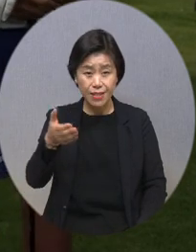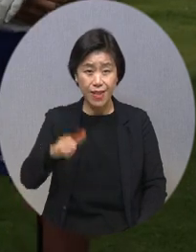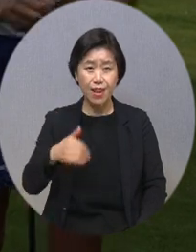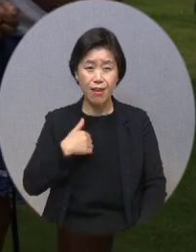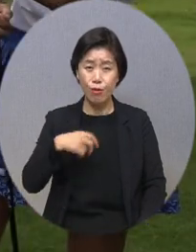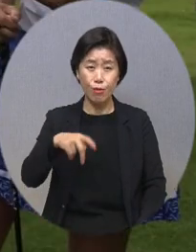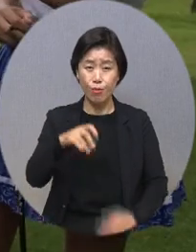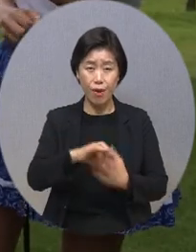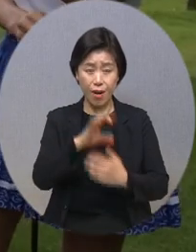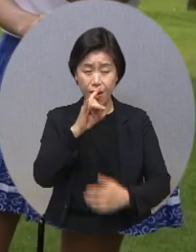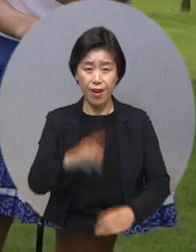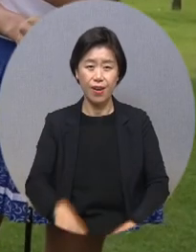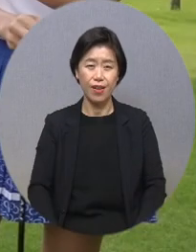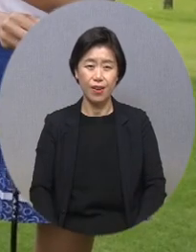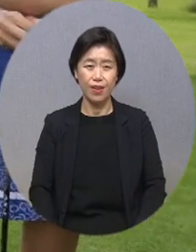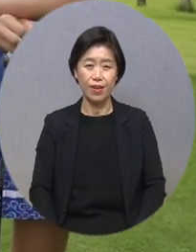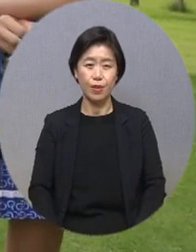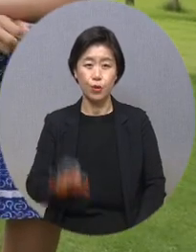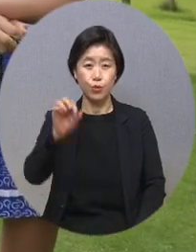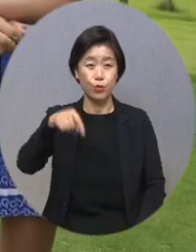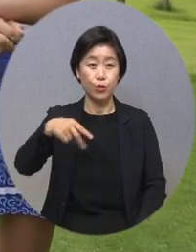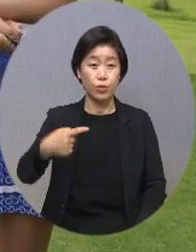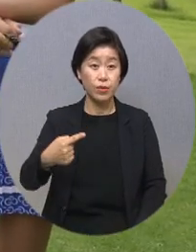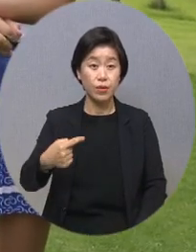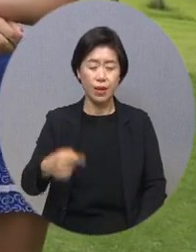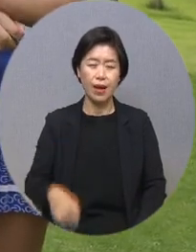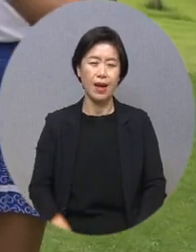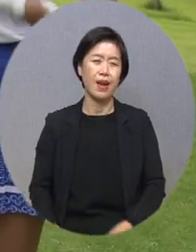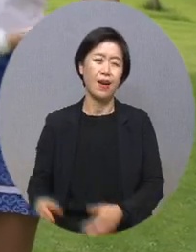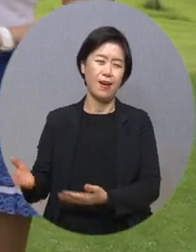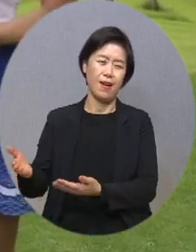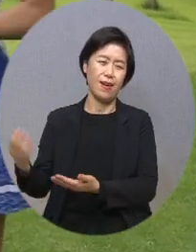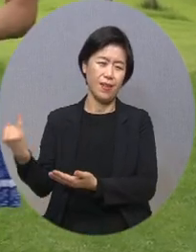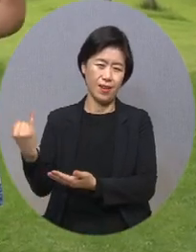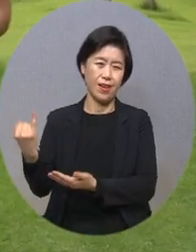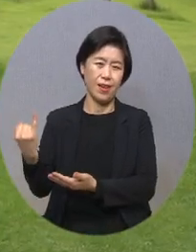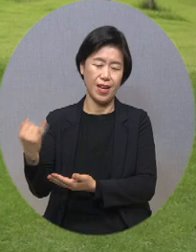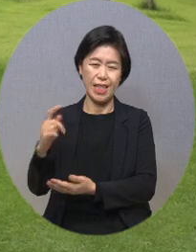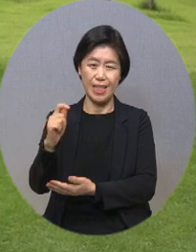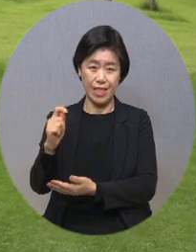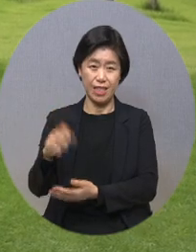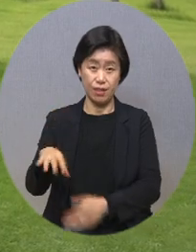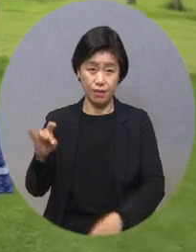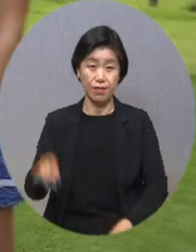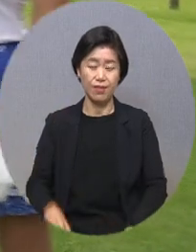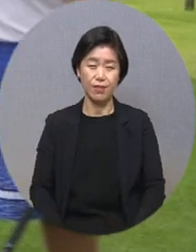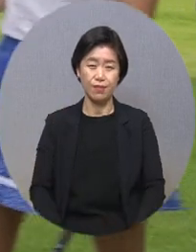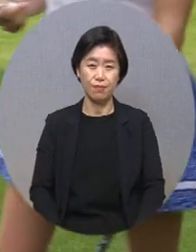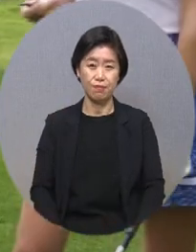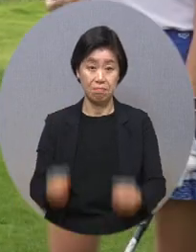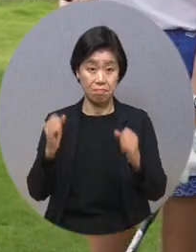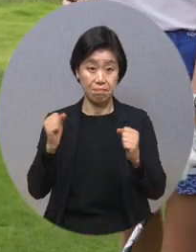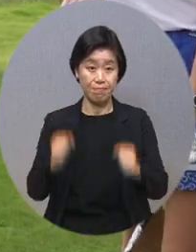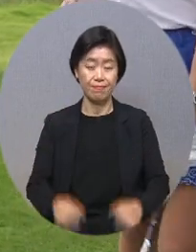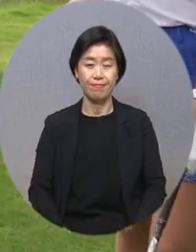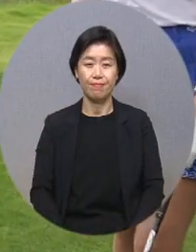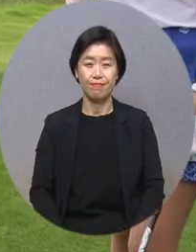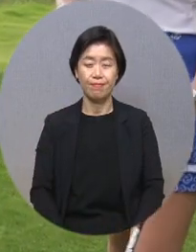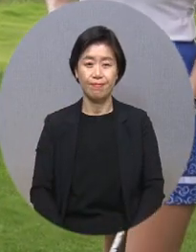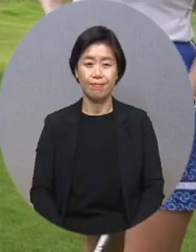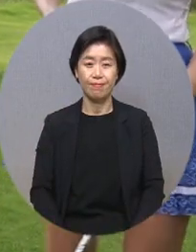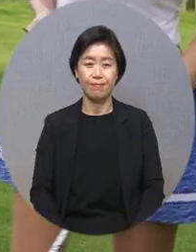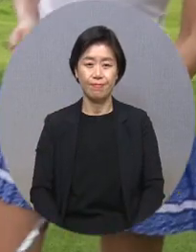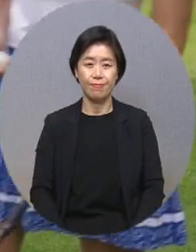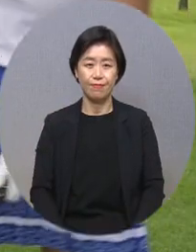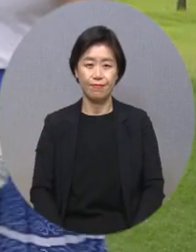괜찮아 은지야 아니 레이디잖아 레이디야 아 그치 그치 레이디야 괜찮아 괜찮아 화이팅 화이팅 화이팅 화이팅 화이팅 화이팅 화이팅